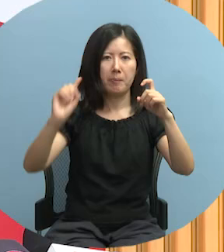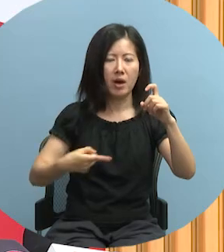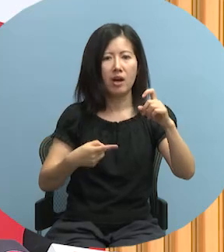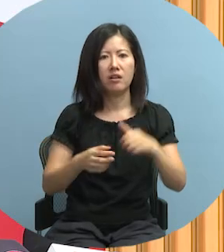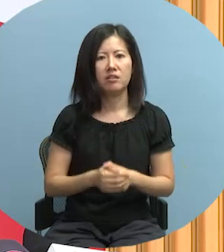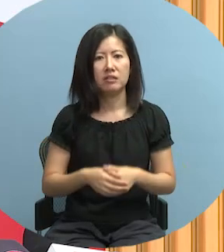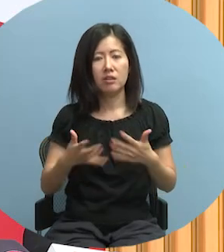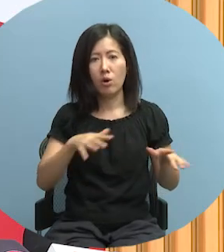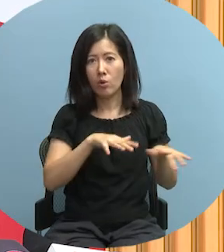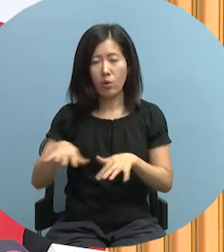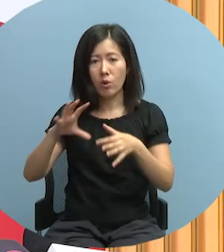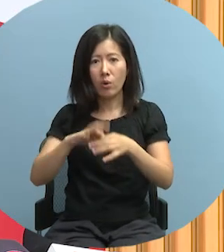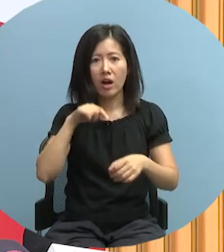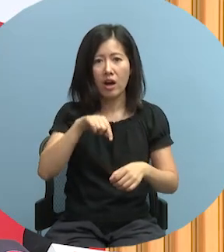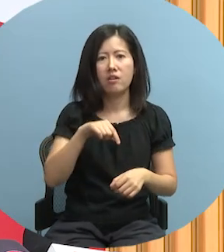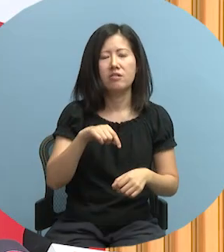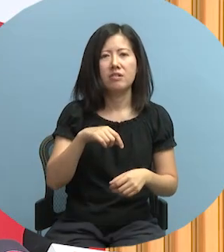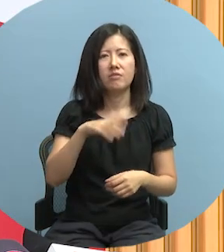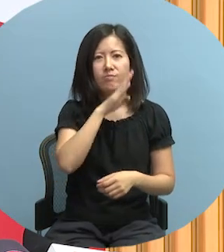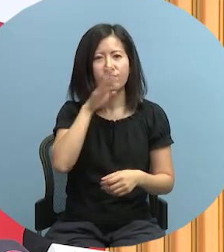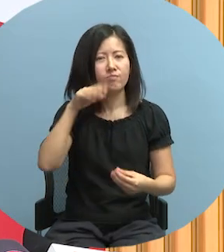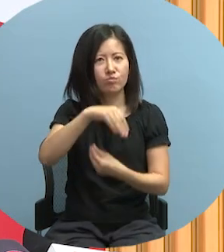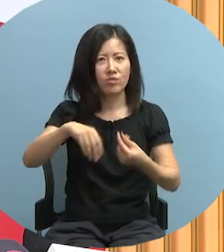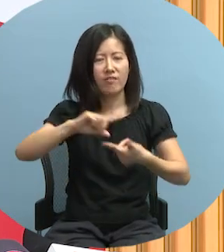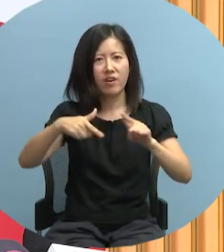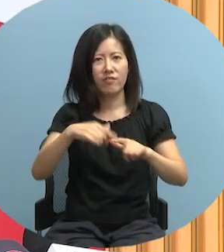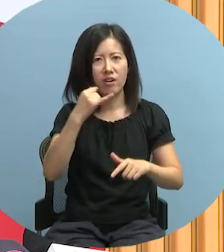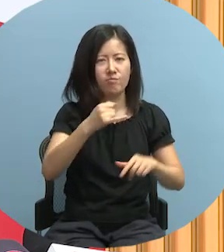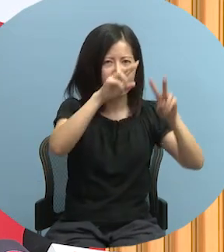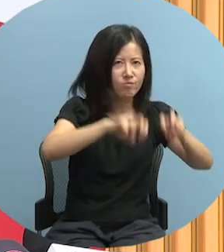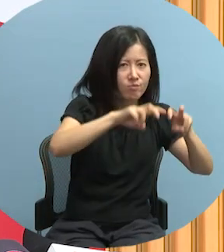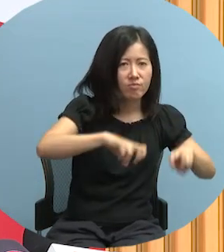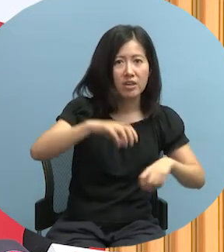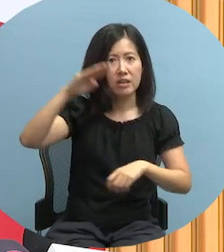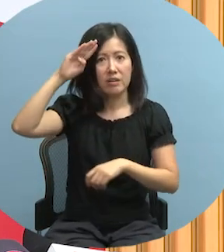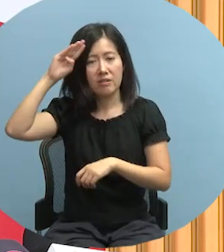住不良銷售營商手法咧去跟進。而警方咧就係循住咧